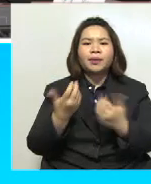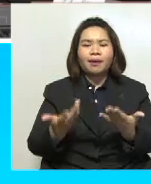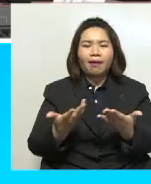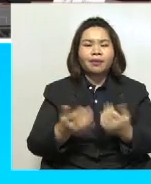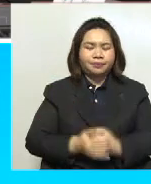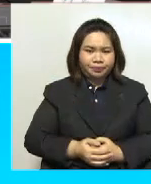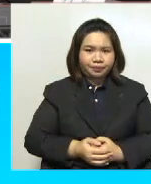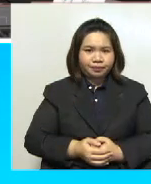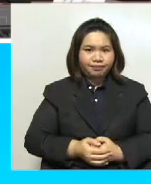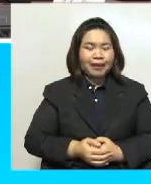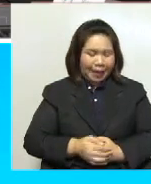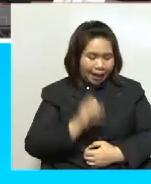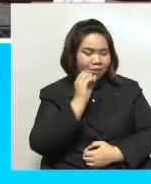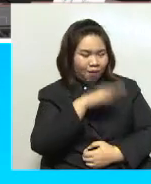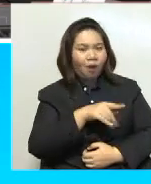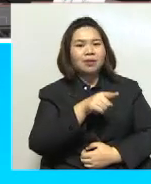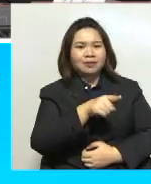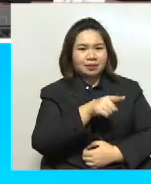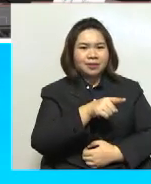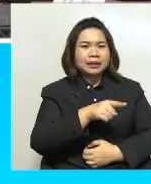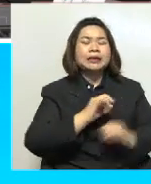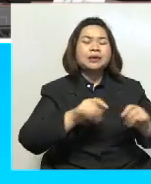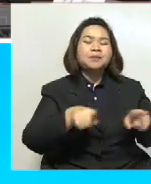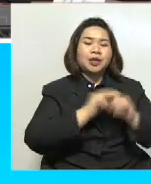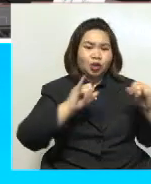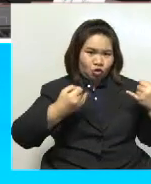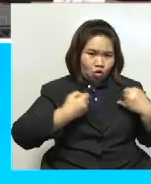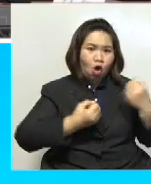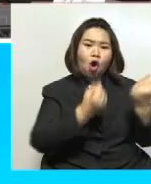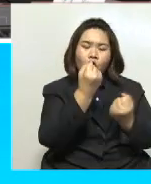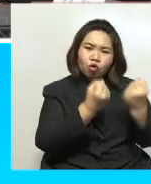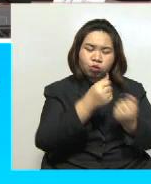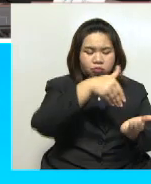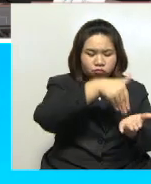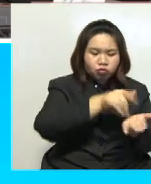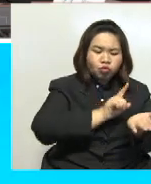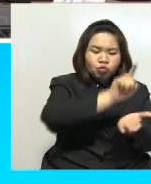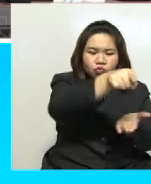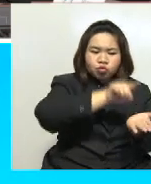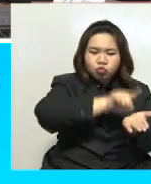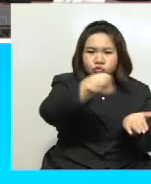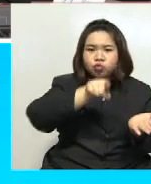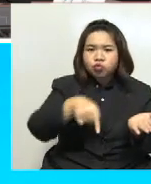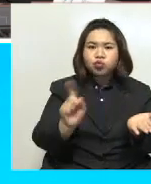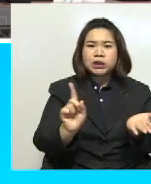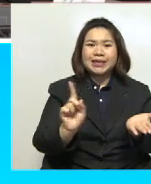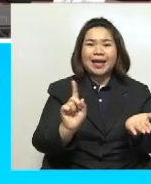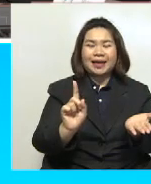าแสดงสิทธิ์ว่าเขามีสิทธิ์เดินรถในเส้นทางสายใดแค่นั้นเองครับ ค่ะ